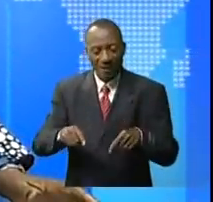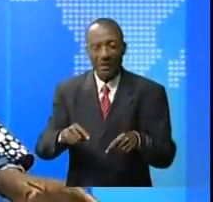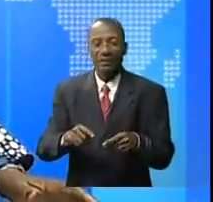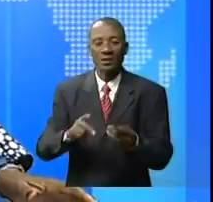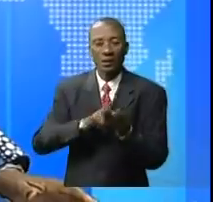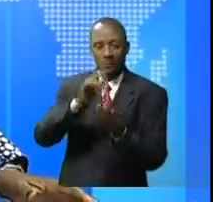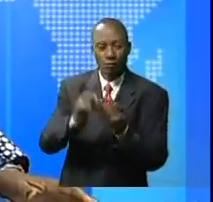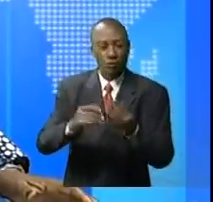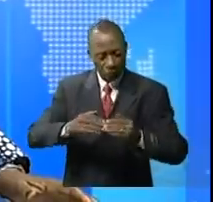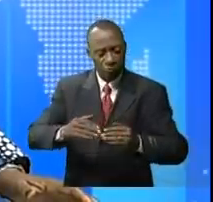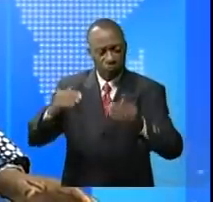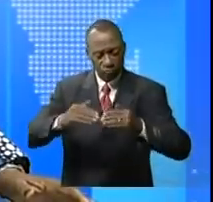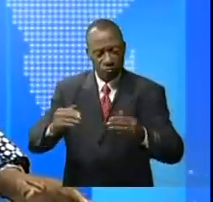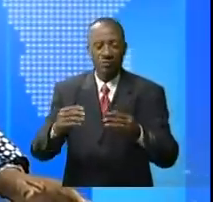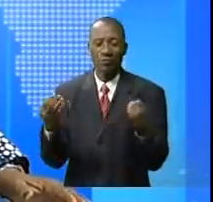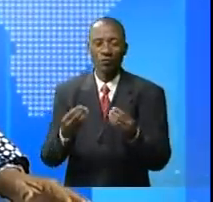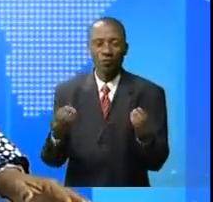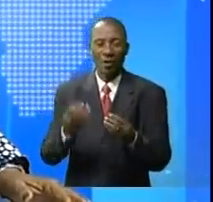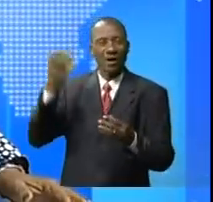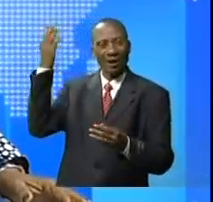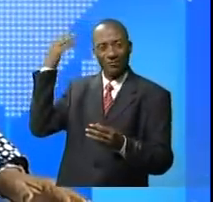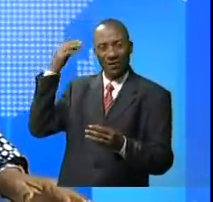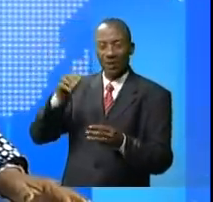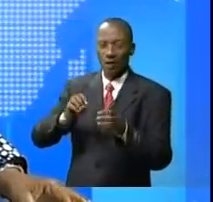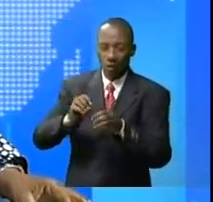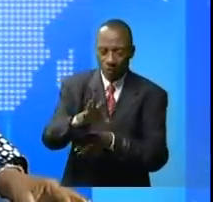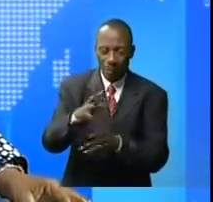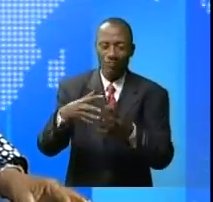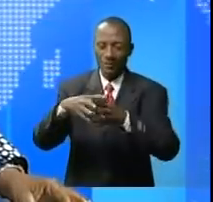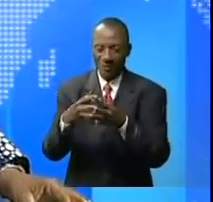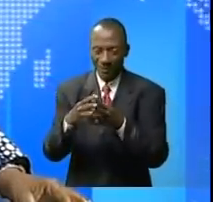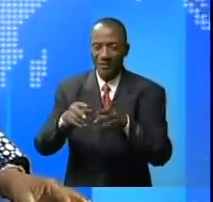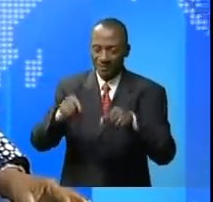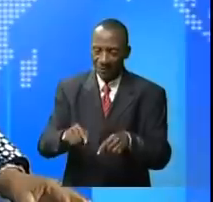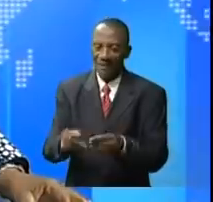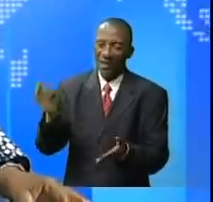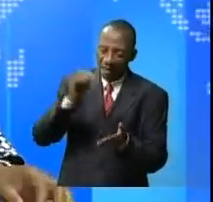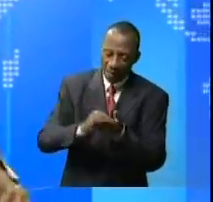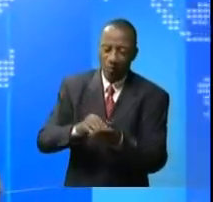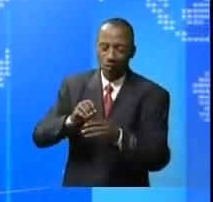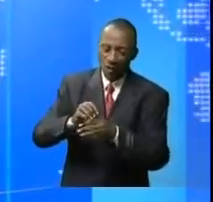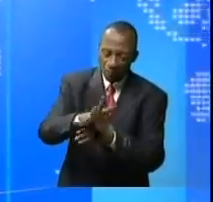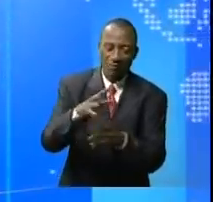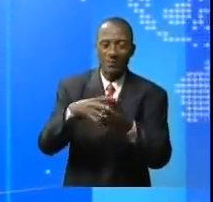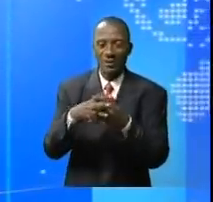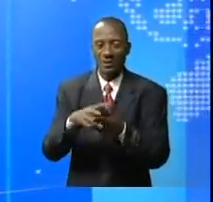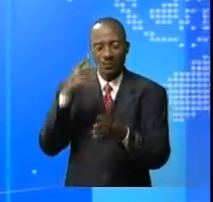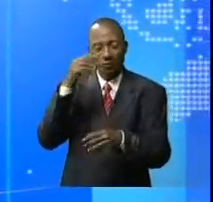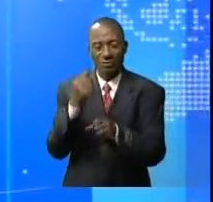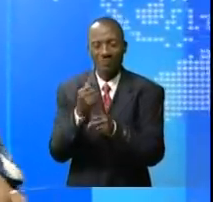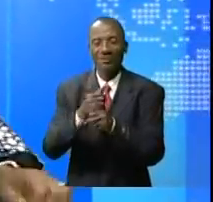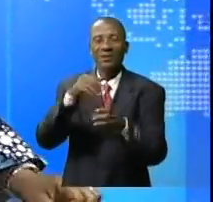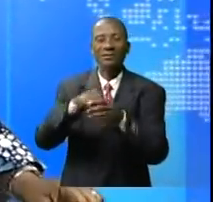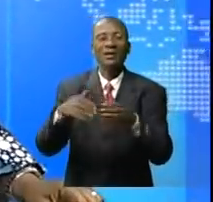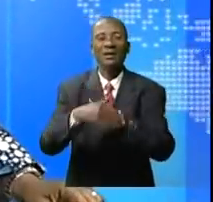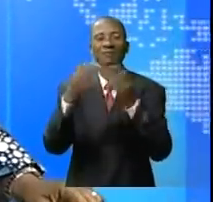ces deuxièmes lots d'engins pour asphalter 25 km de route à travers la ville de Mbujimayi. Réceptionné le samedi